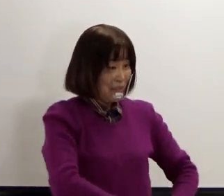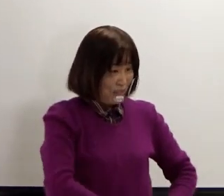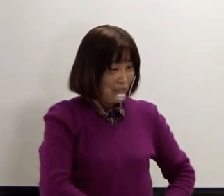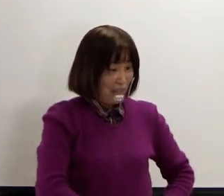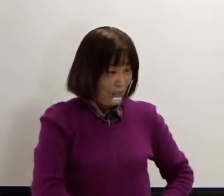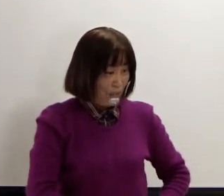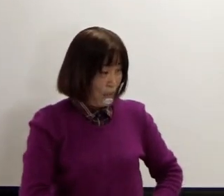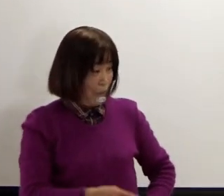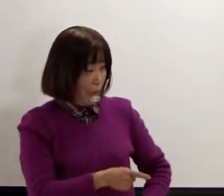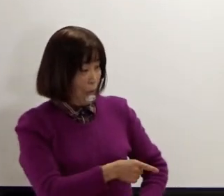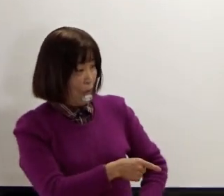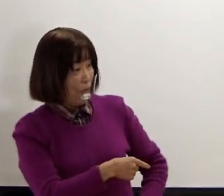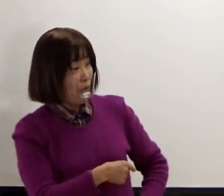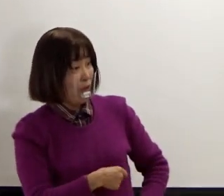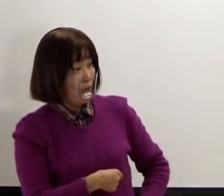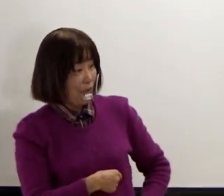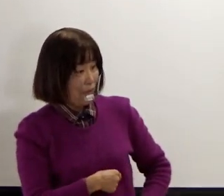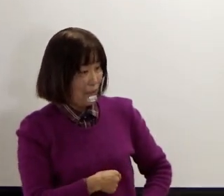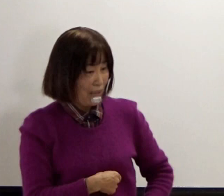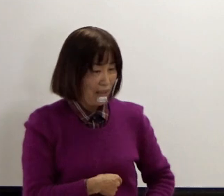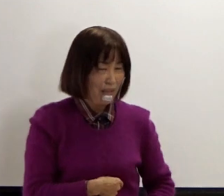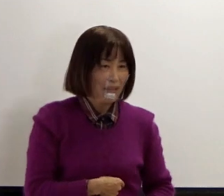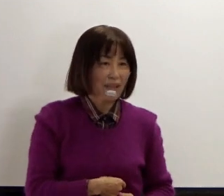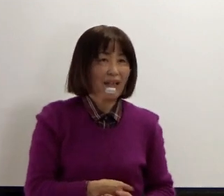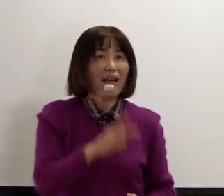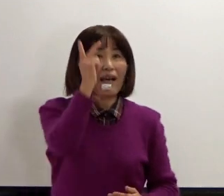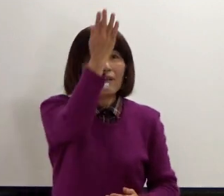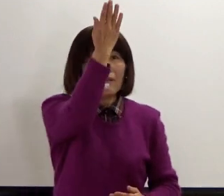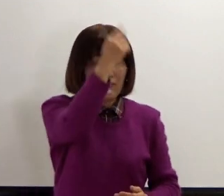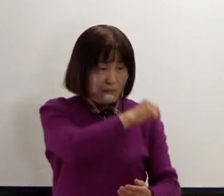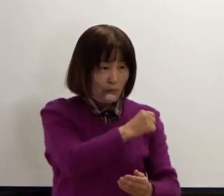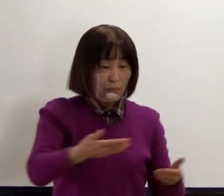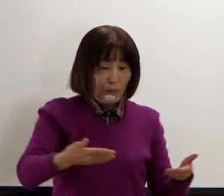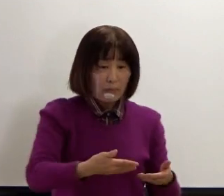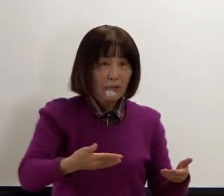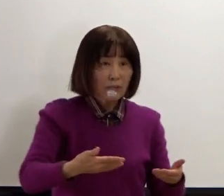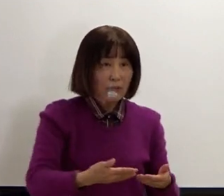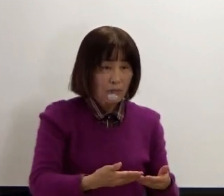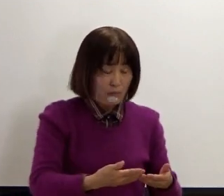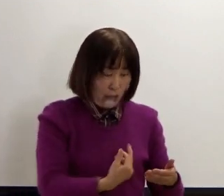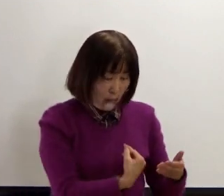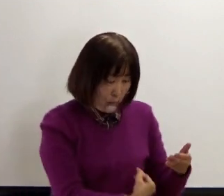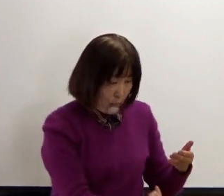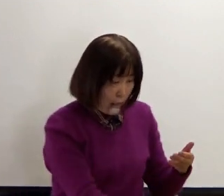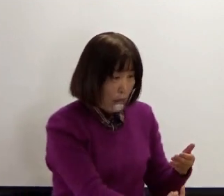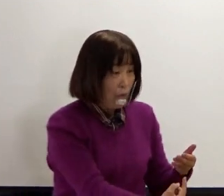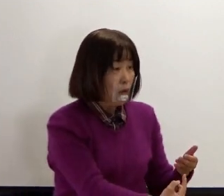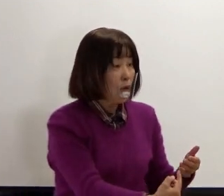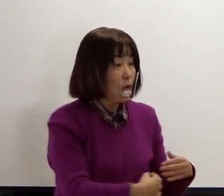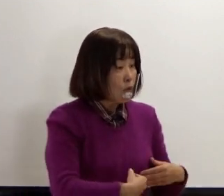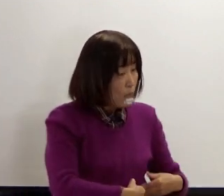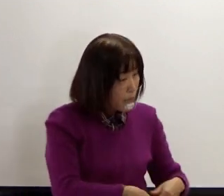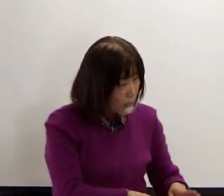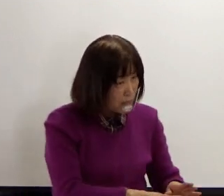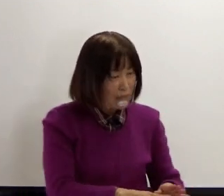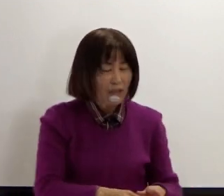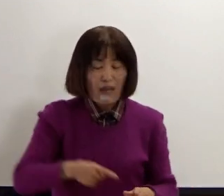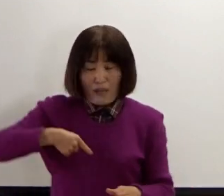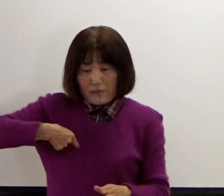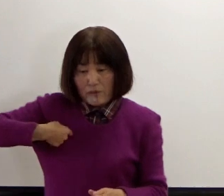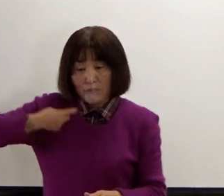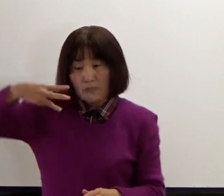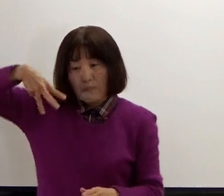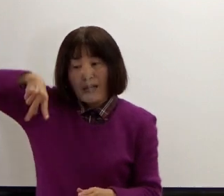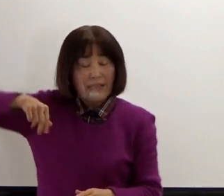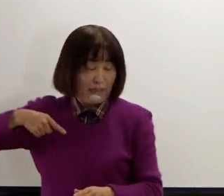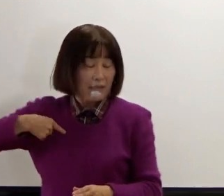な、働きをするんだなと。神の御子でありますからね。そのことをマリアは確